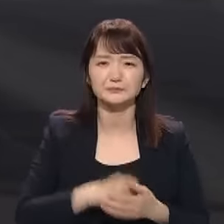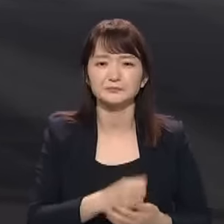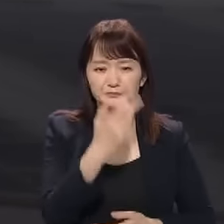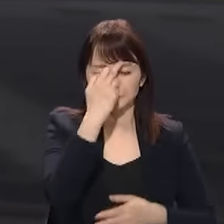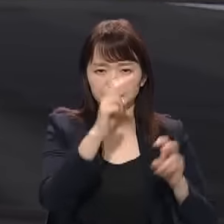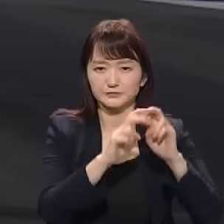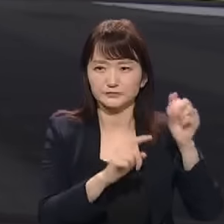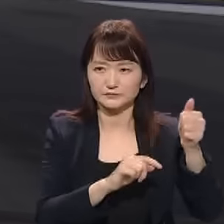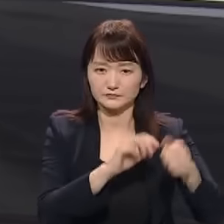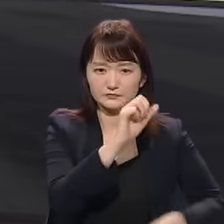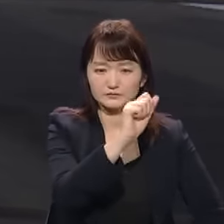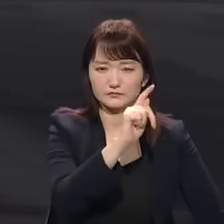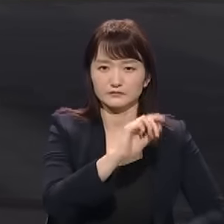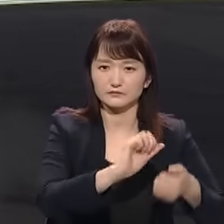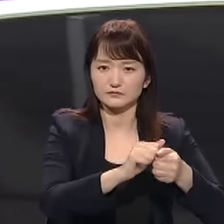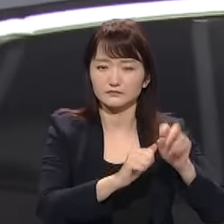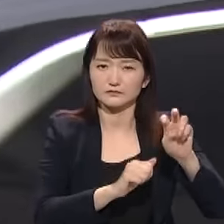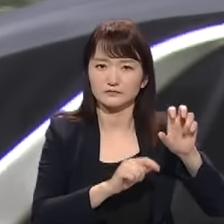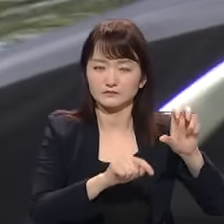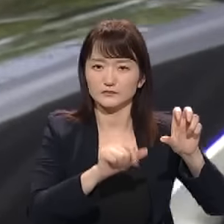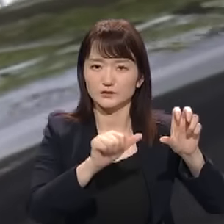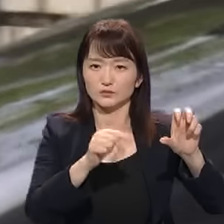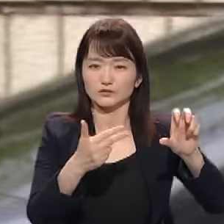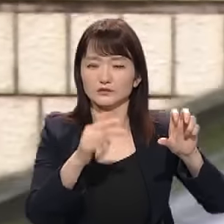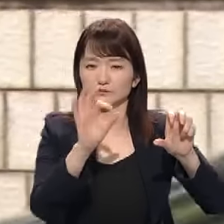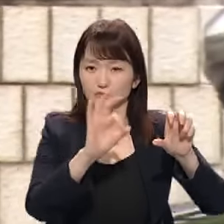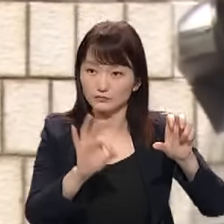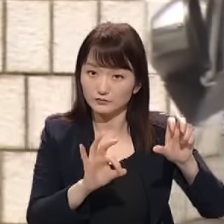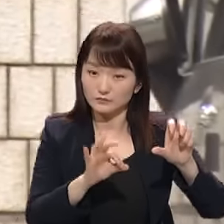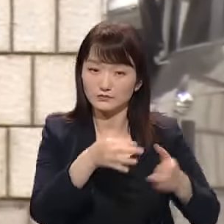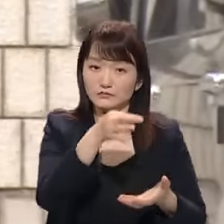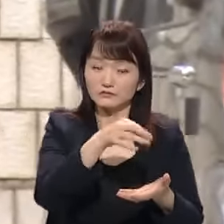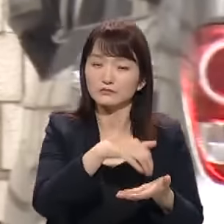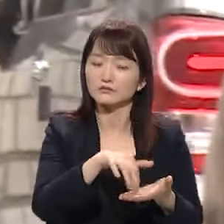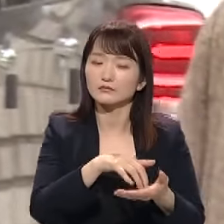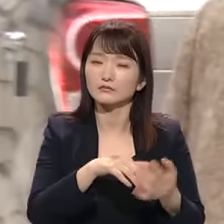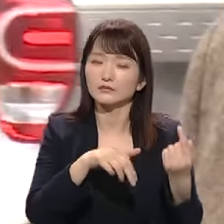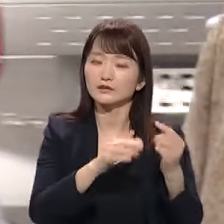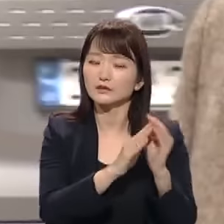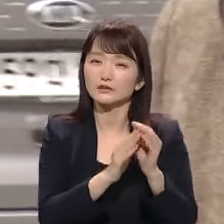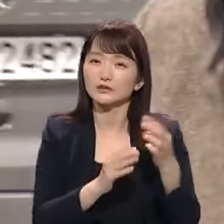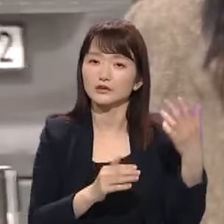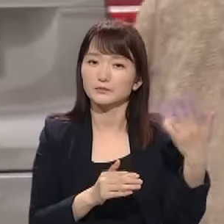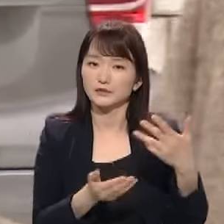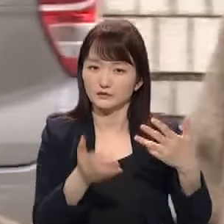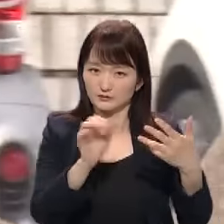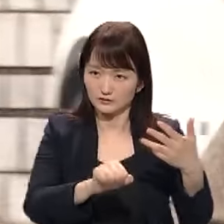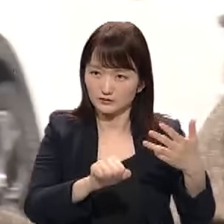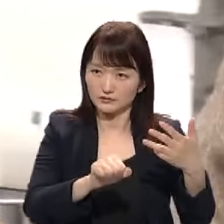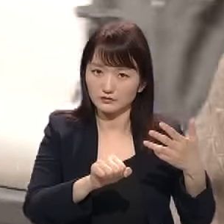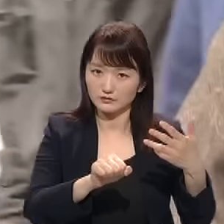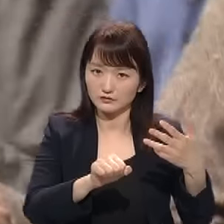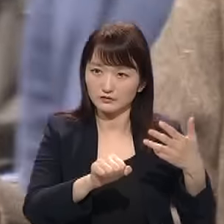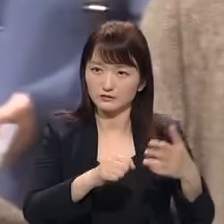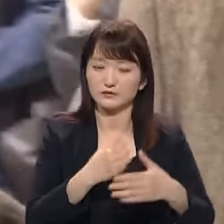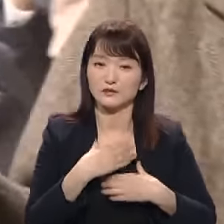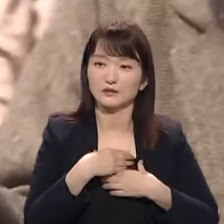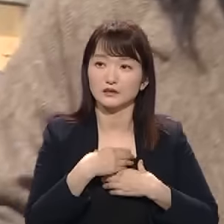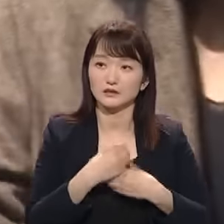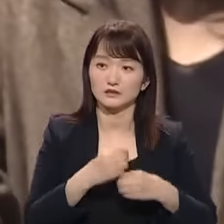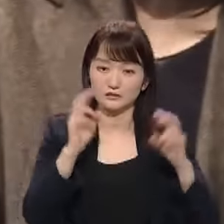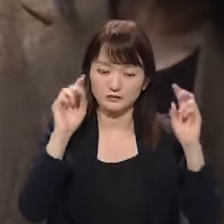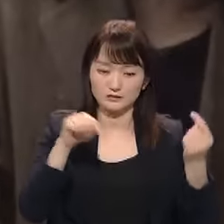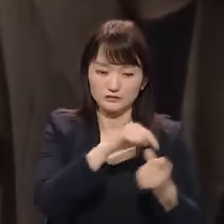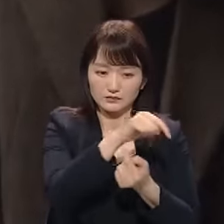측이 보유한 SK 지분은 25.57%입니다. 가치는 1조 8천억 원 정도인데 통상 안정적으로